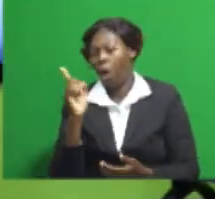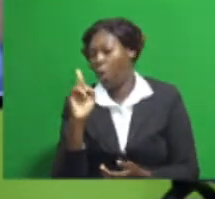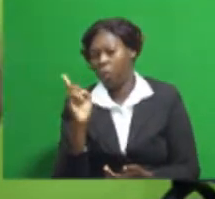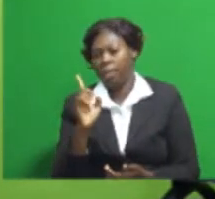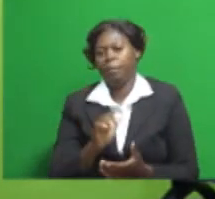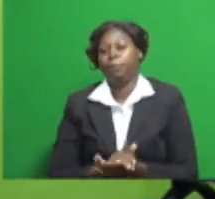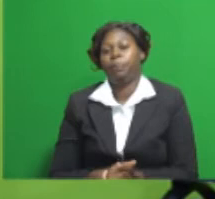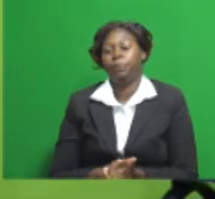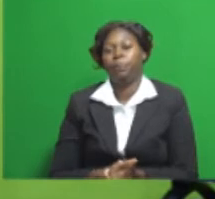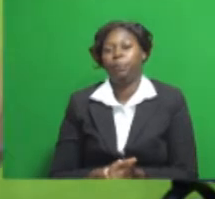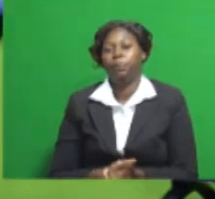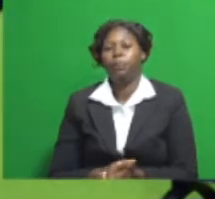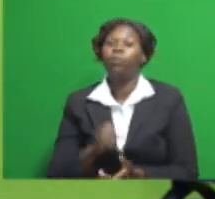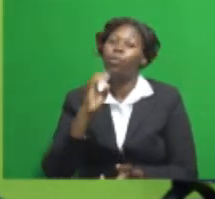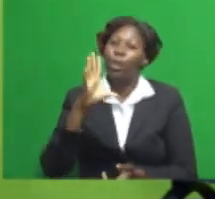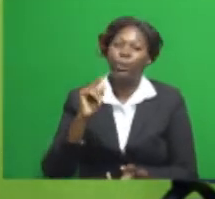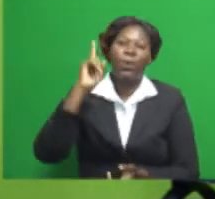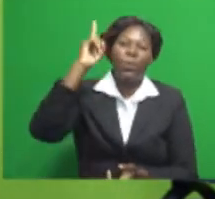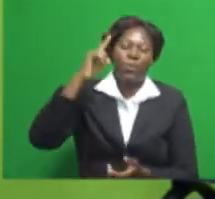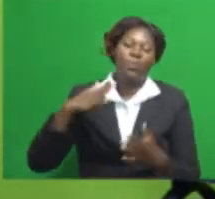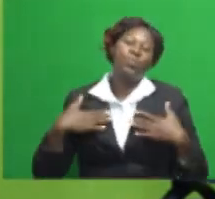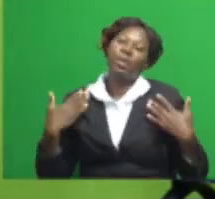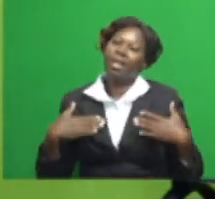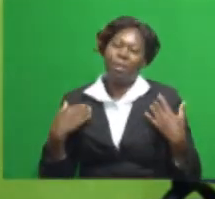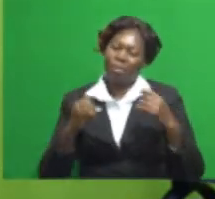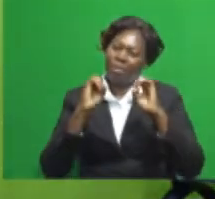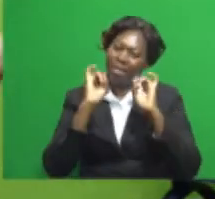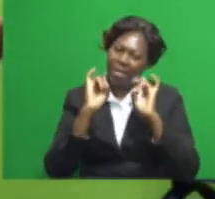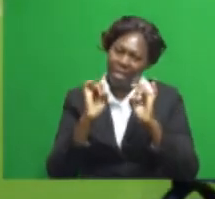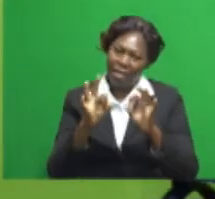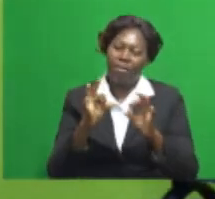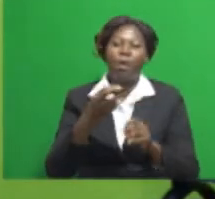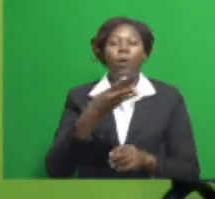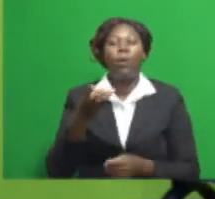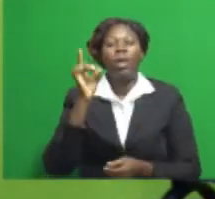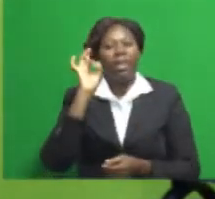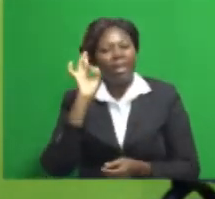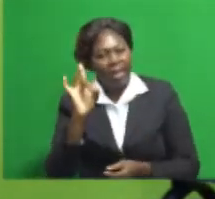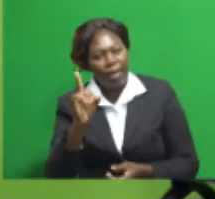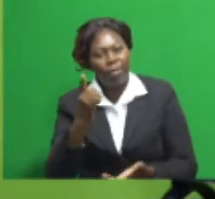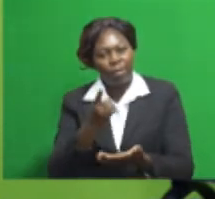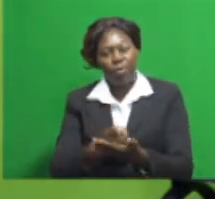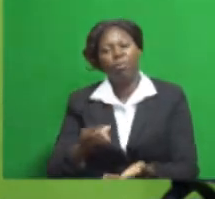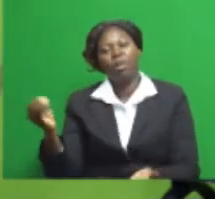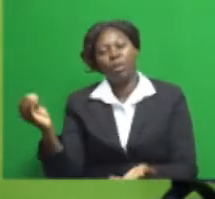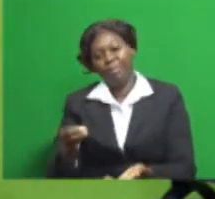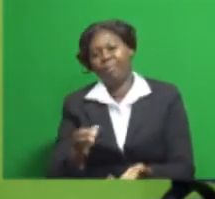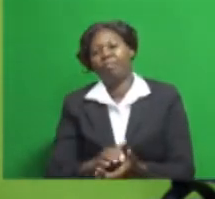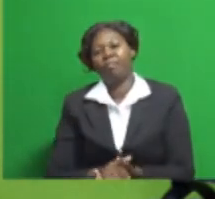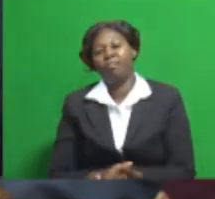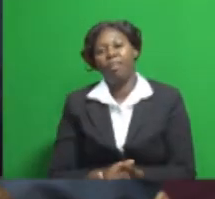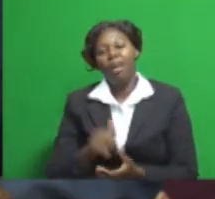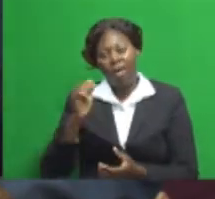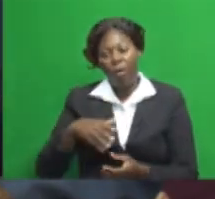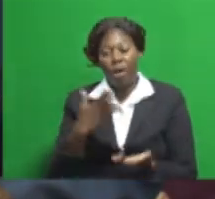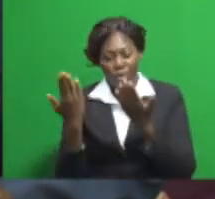kuvavarirwa nechirongwa chineji. Mwari anofadzwa nazvo. Saka ndoda kuti tiverenge mienzaniso iri mubhaibheri yepakaita